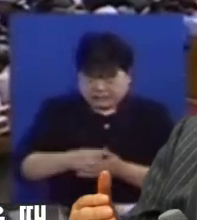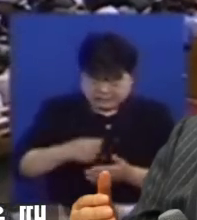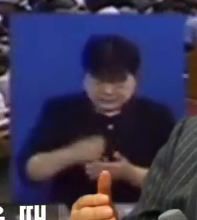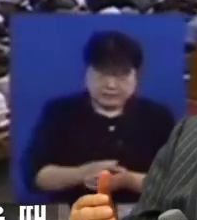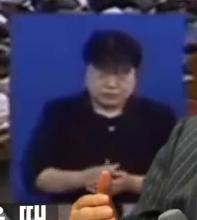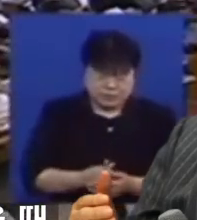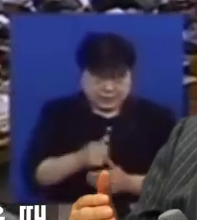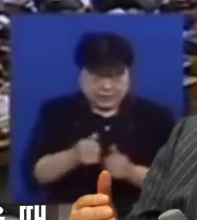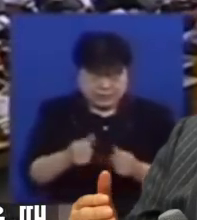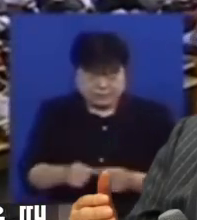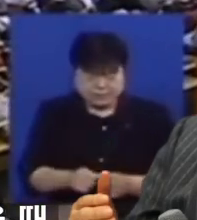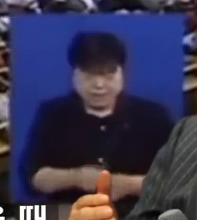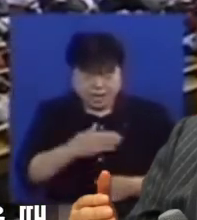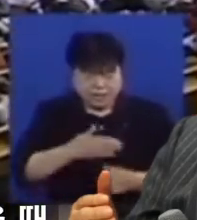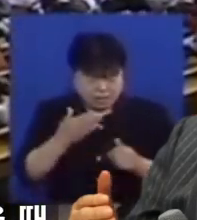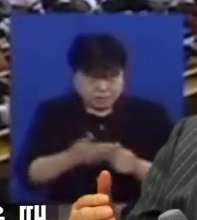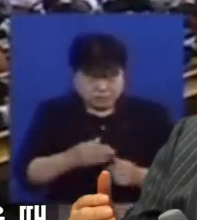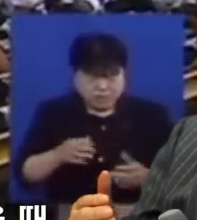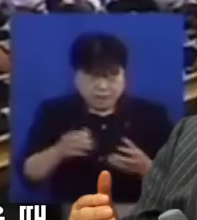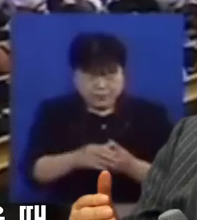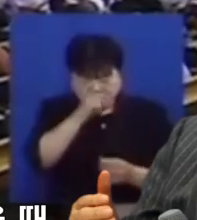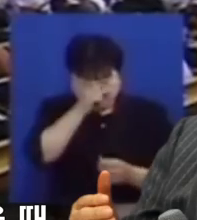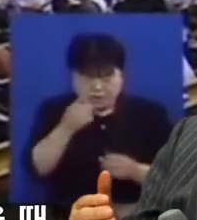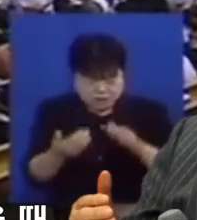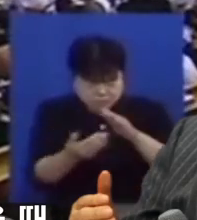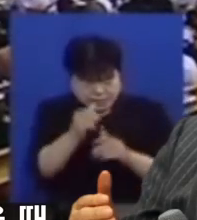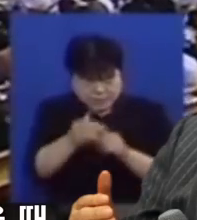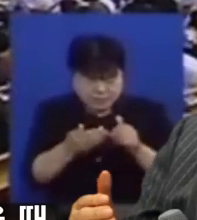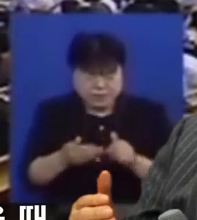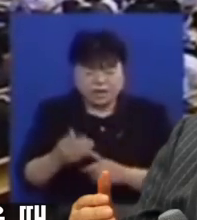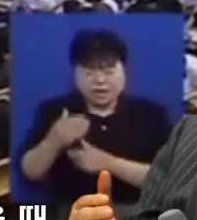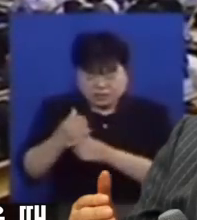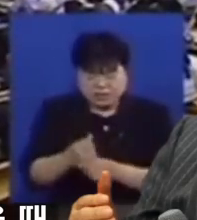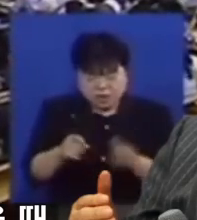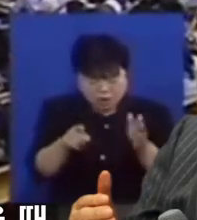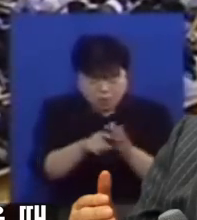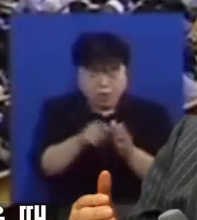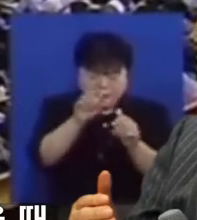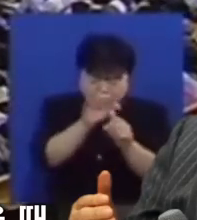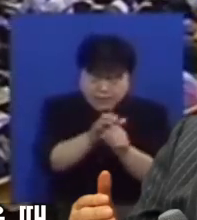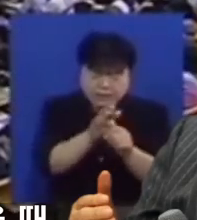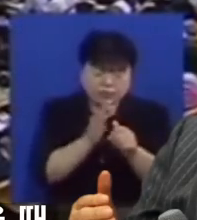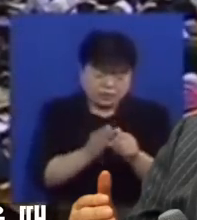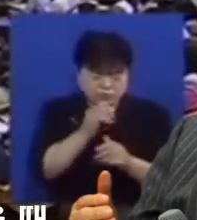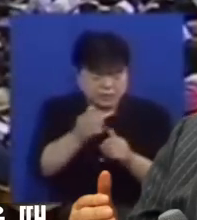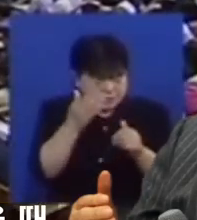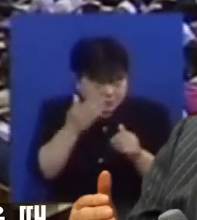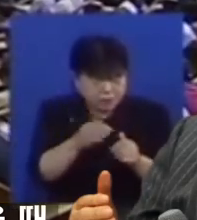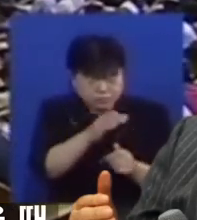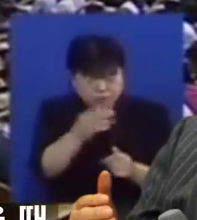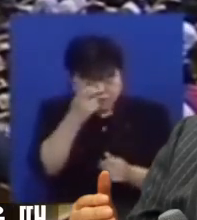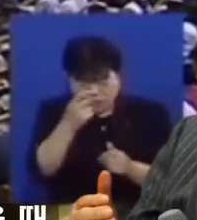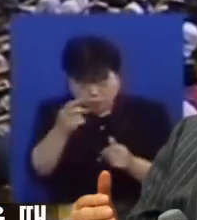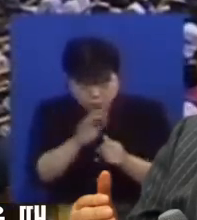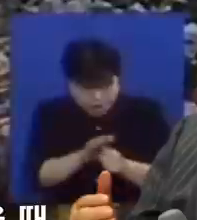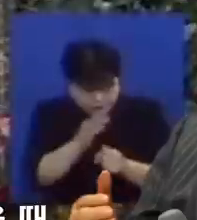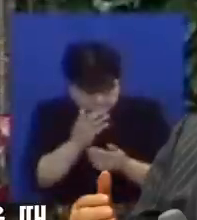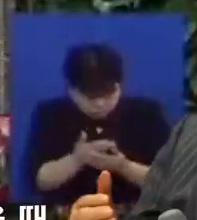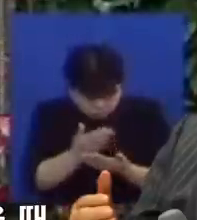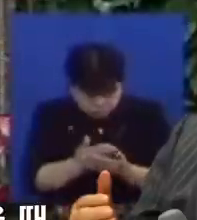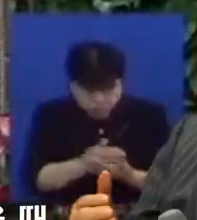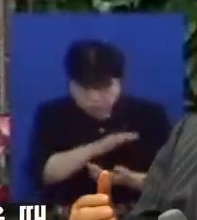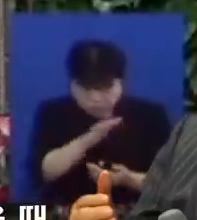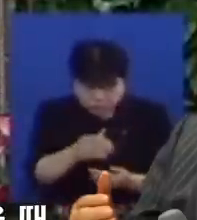알아주시고 합동하여 유익을 이루신 하나님께 의지하고 맡기게 도와주시옵시고 하나님께서 우리를 돌보아 주시어